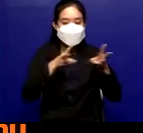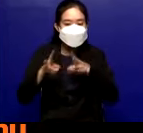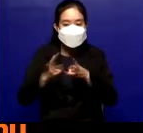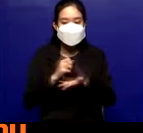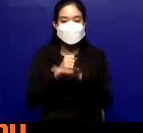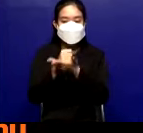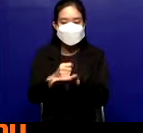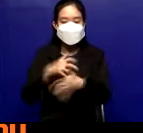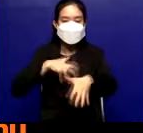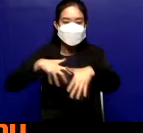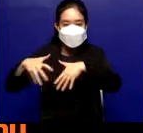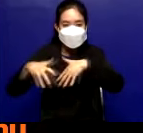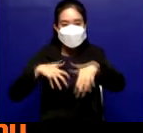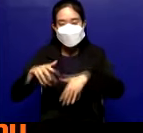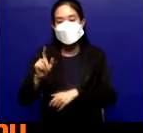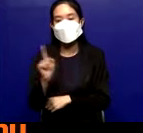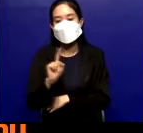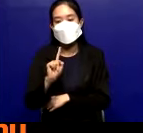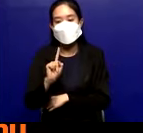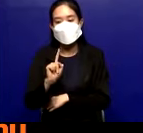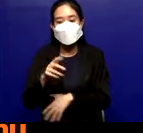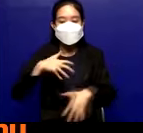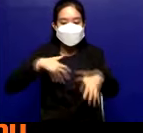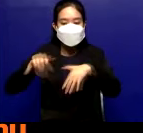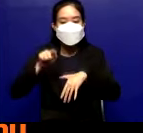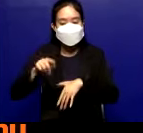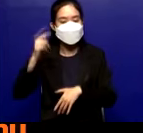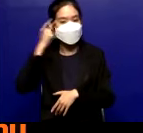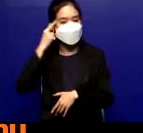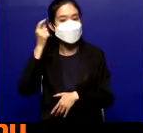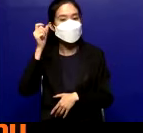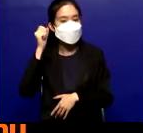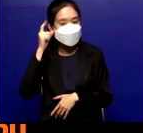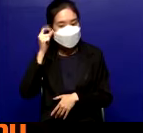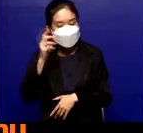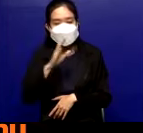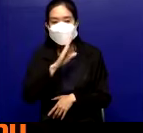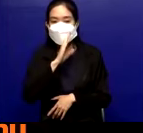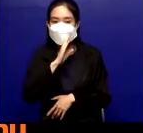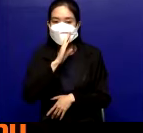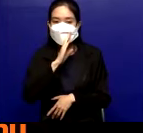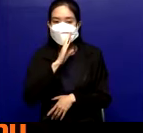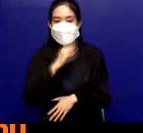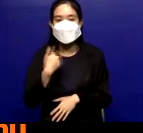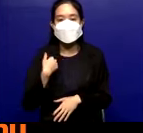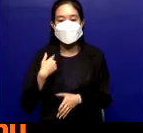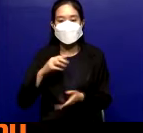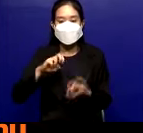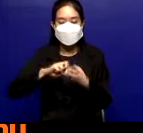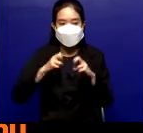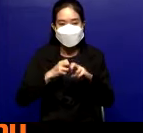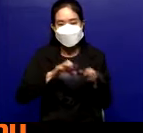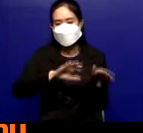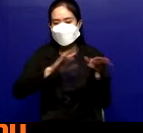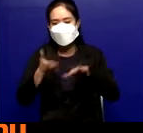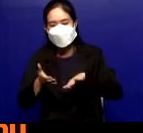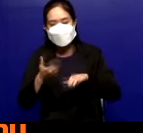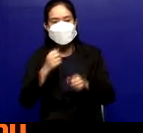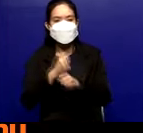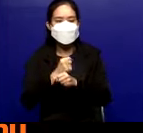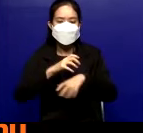ำที่ผ่านมาสร้างความมั่นใจว่าถ้าพวกเขาล้มอีกครั้งรัฐบาลจะประคับประคองไม่ให้เขา